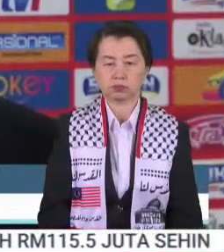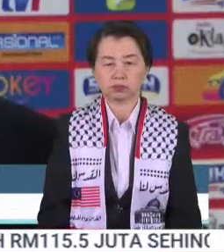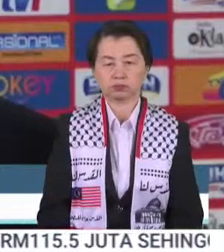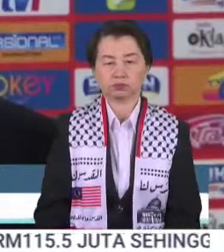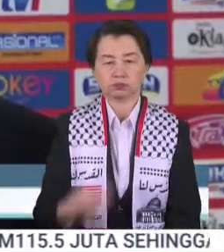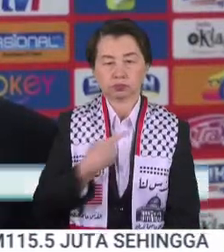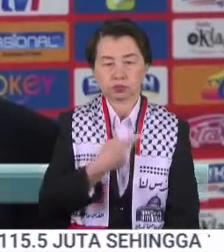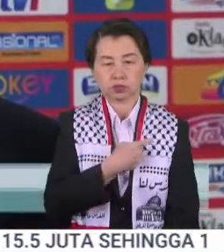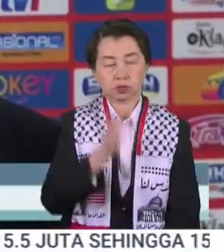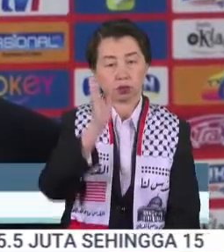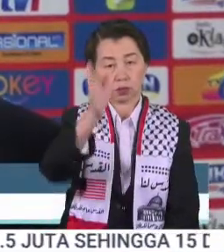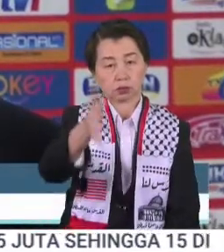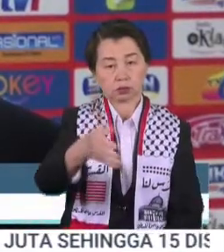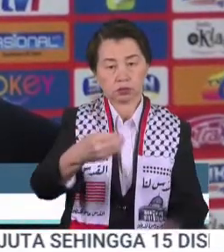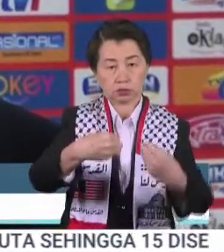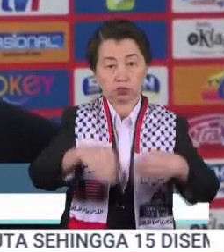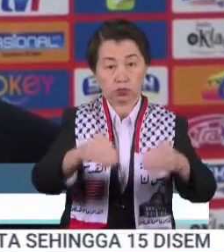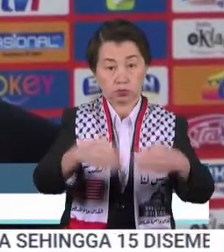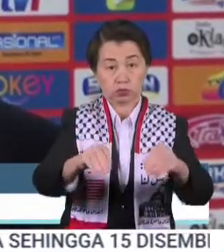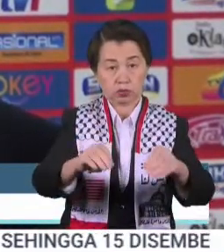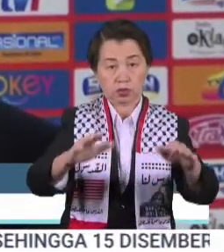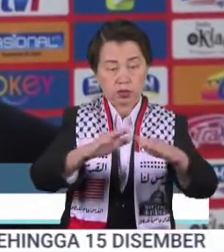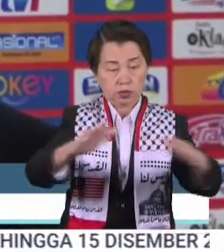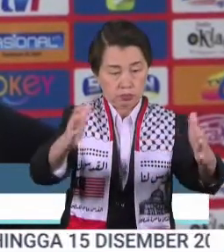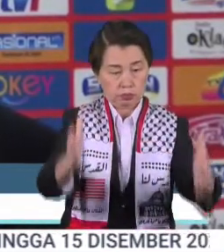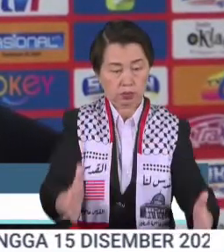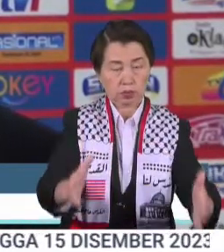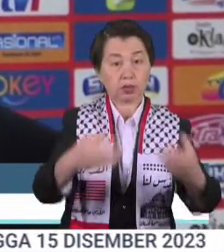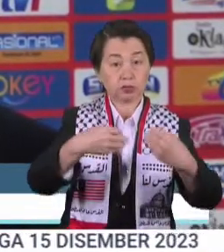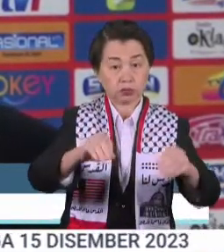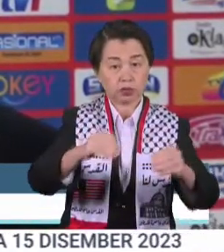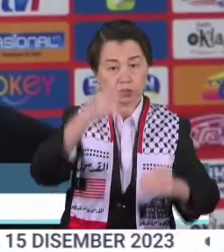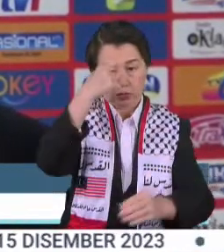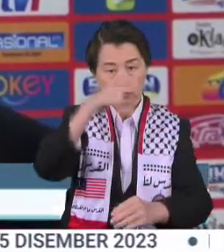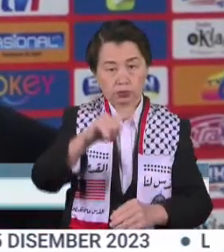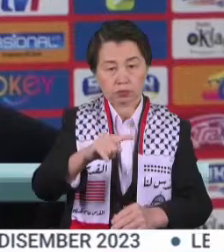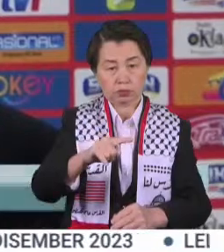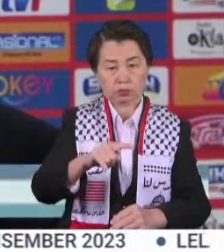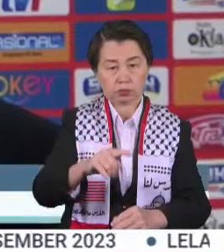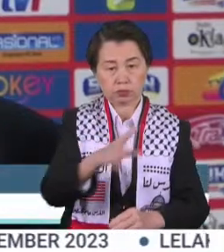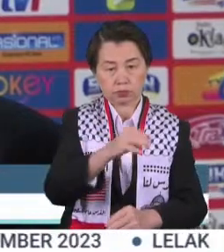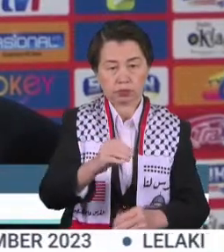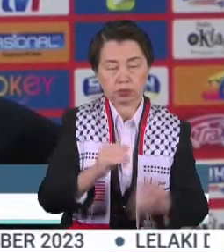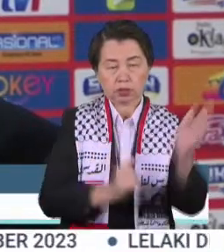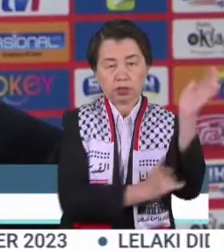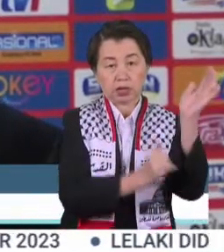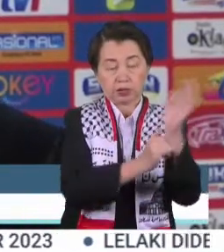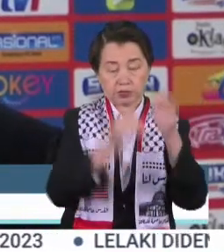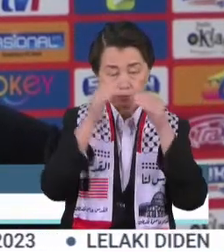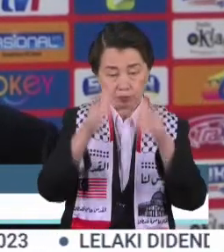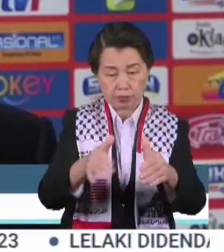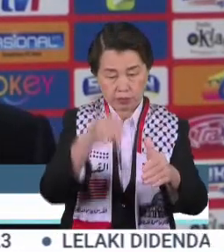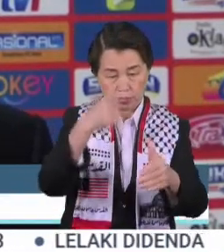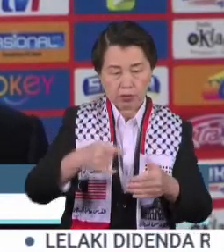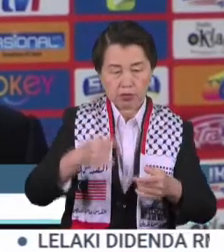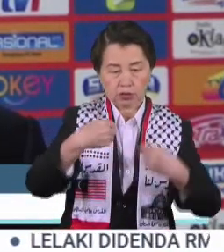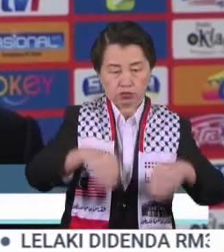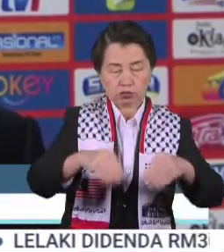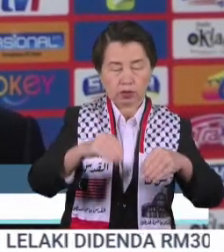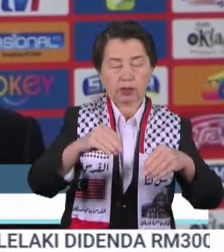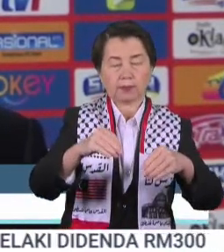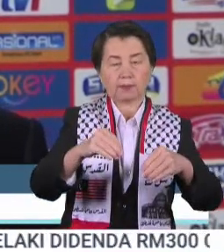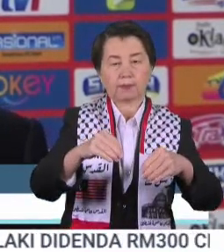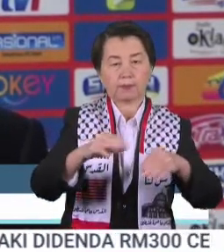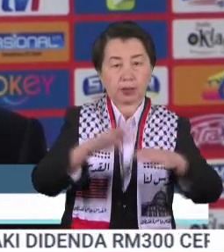Kita akan jualkan meja, table ni untuk Yayasan Prihatin beri sumbangan kepada